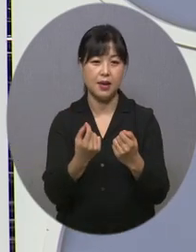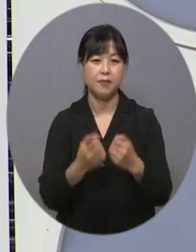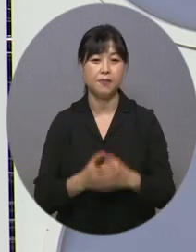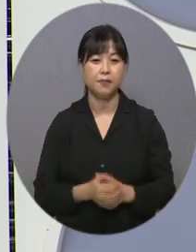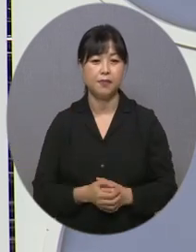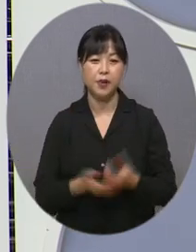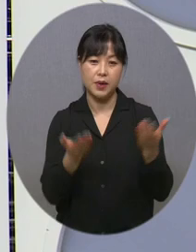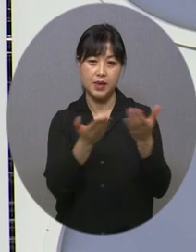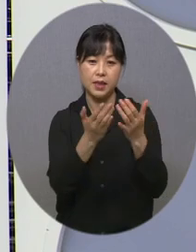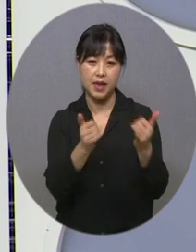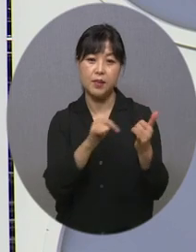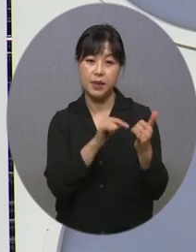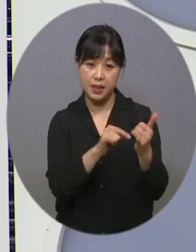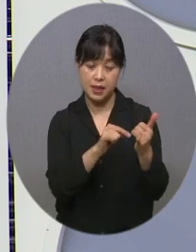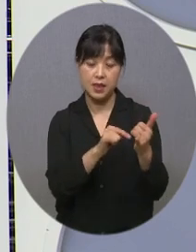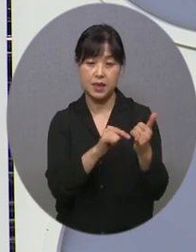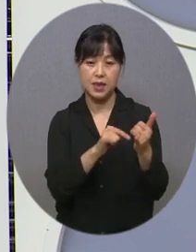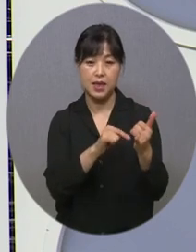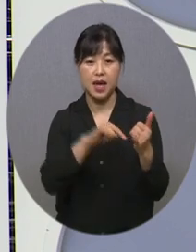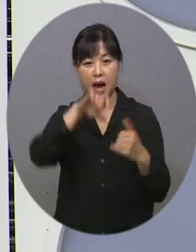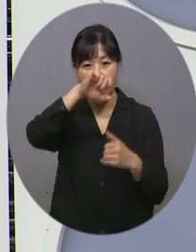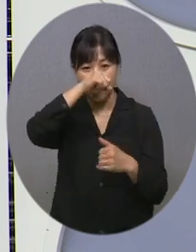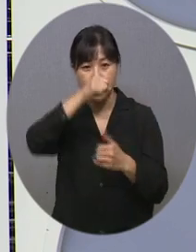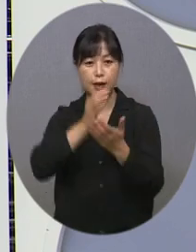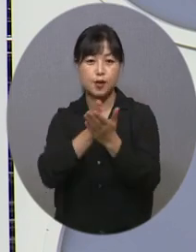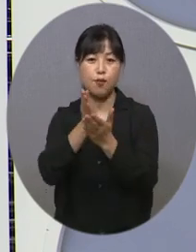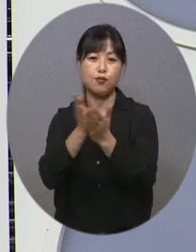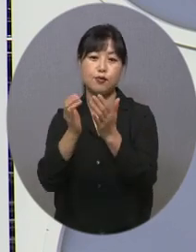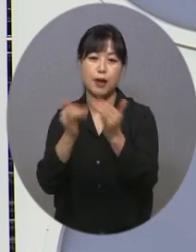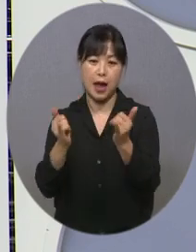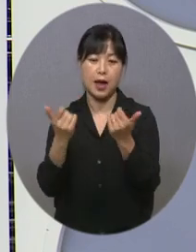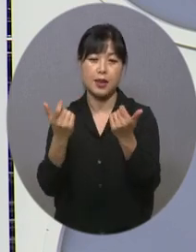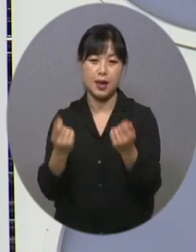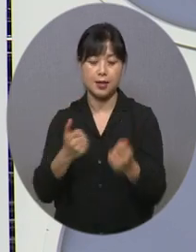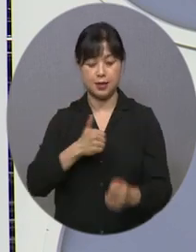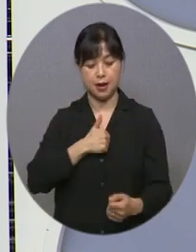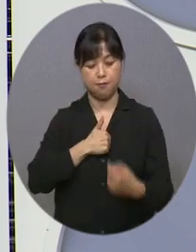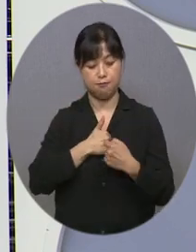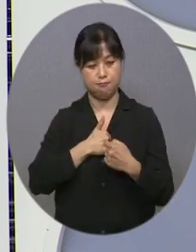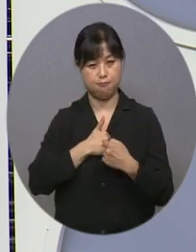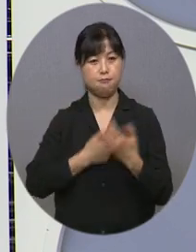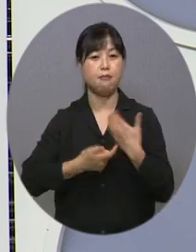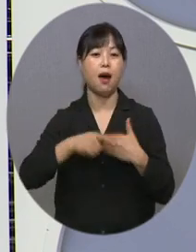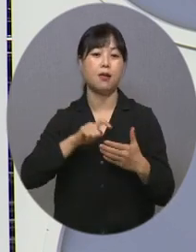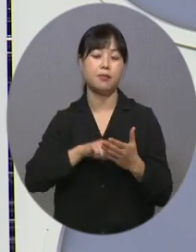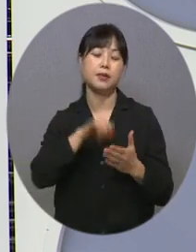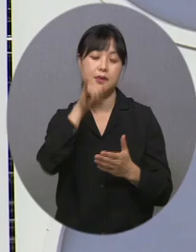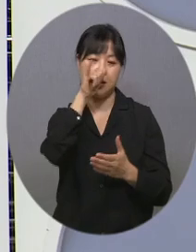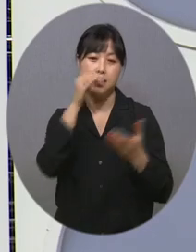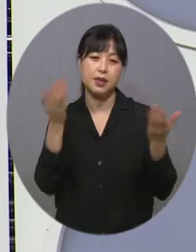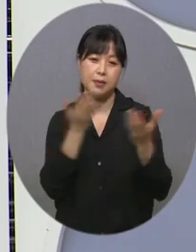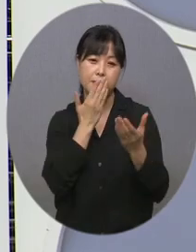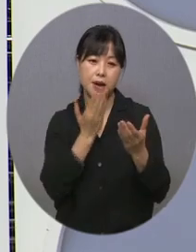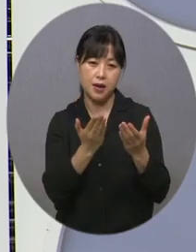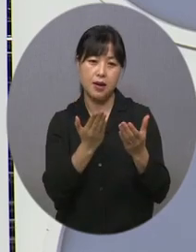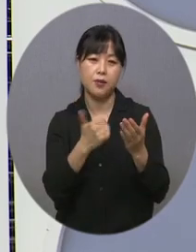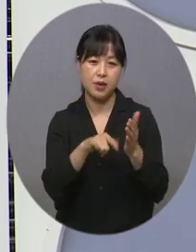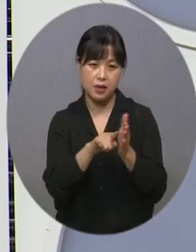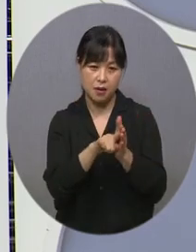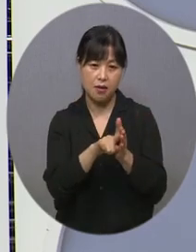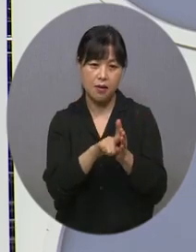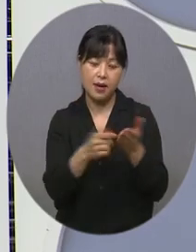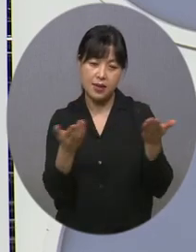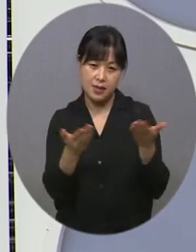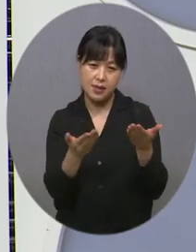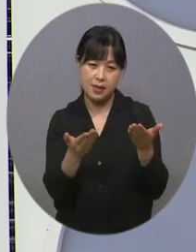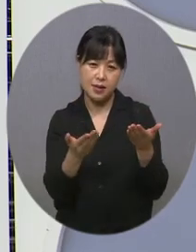우리 직원들이 또 전부 다 자기가 아프리카 전문가라는 자부심을 갖고 일을 할 수 있도록 저희 직원들도 잘